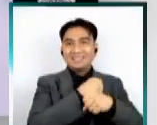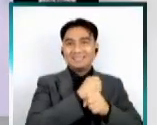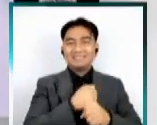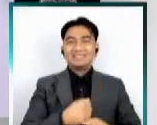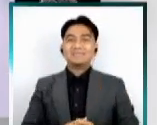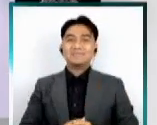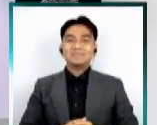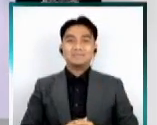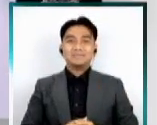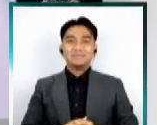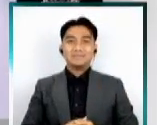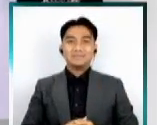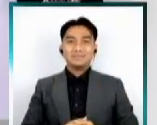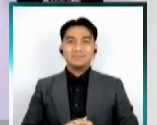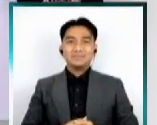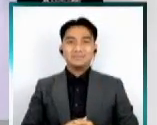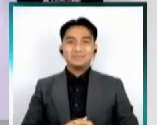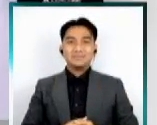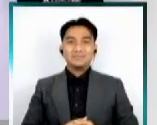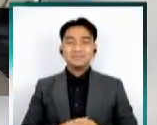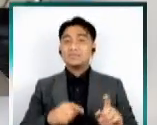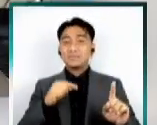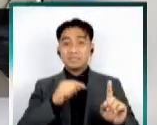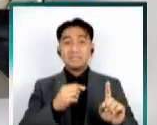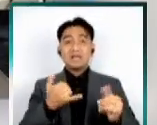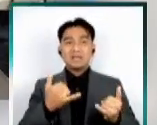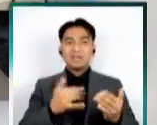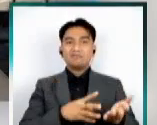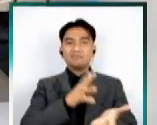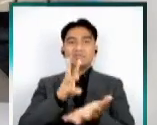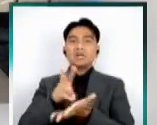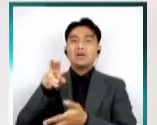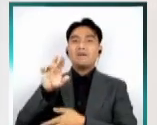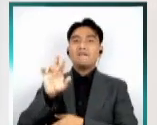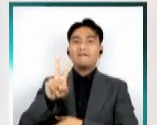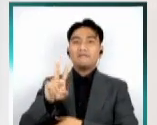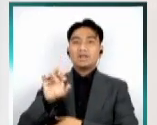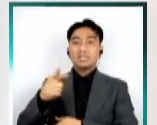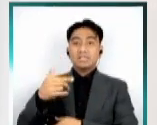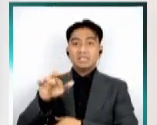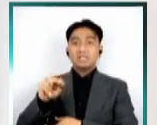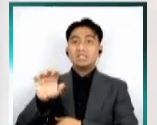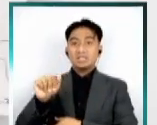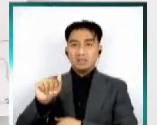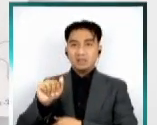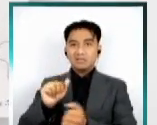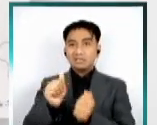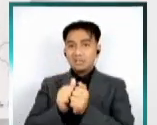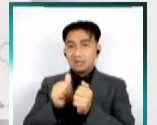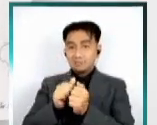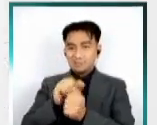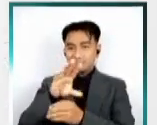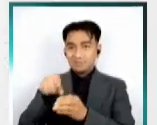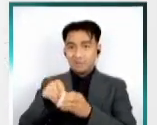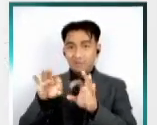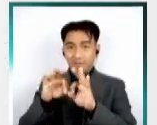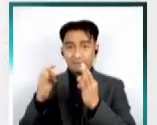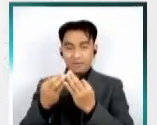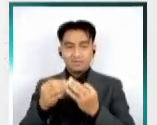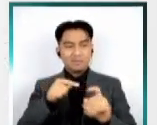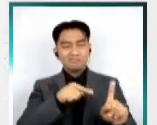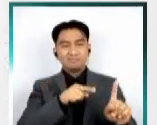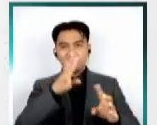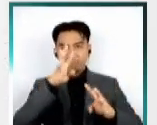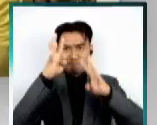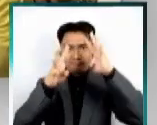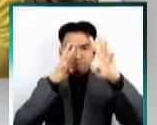Based in Charleston, West Virginia na ngayon si Rojan kasama ng pamilya. Mula sa pag-eeksperimento noon na makagawa ng sariling